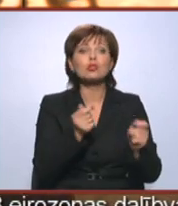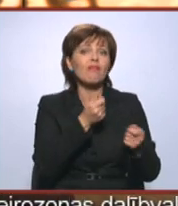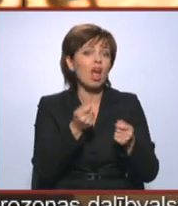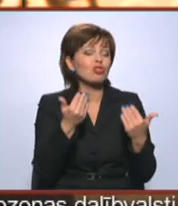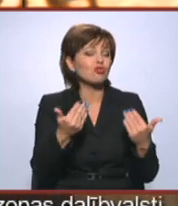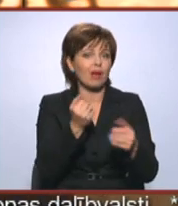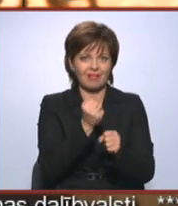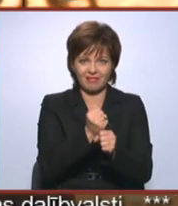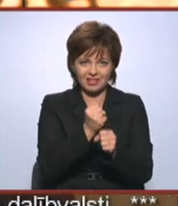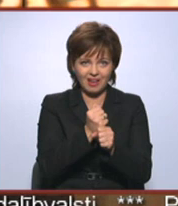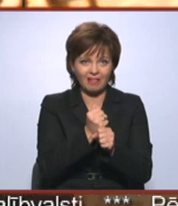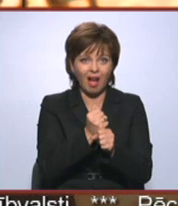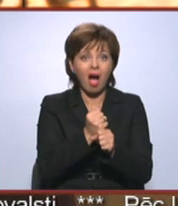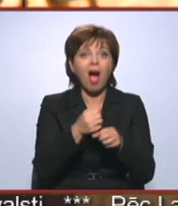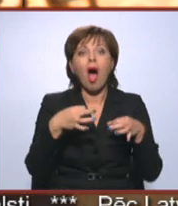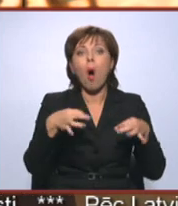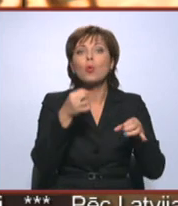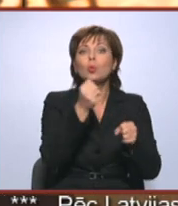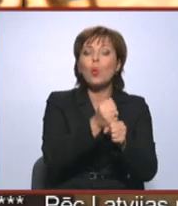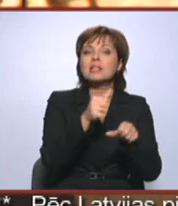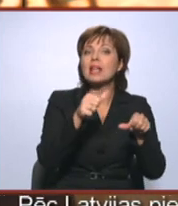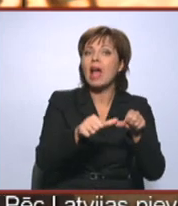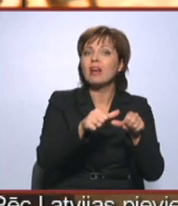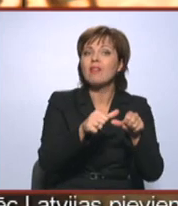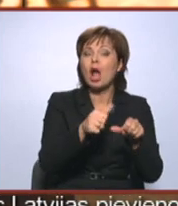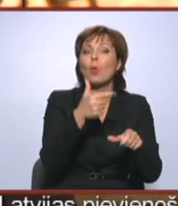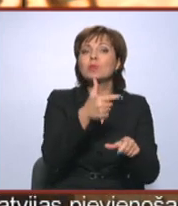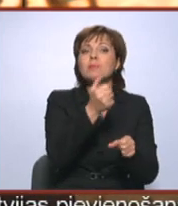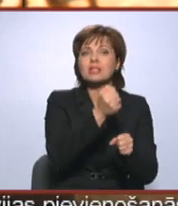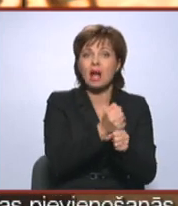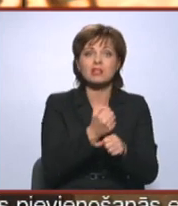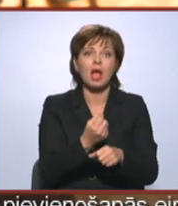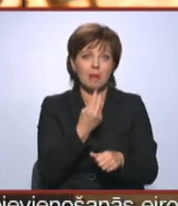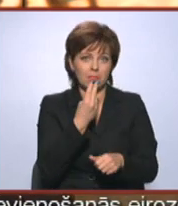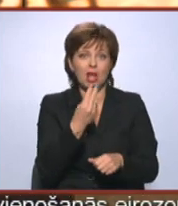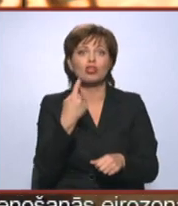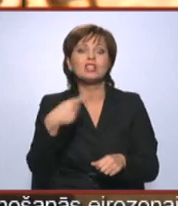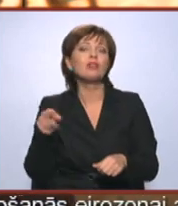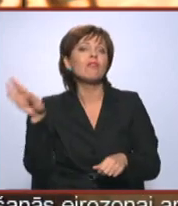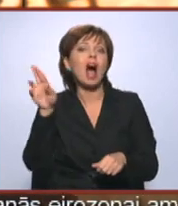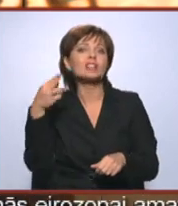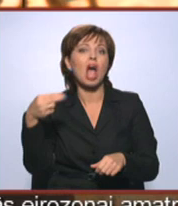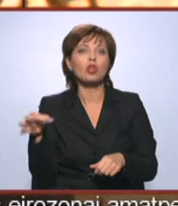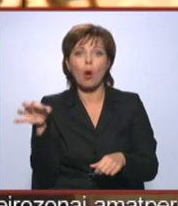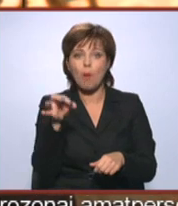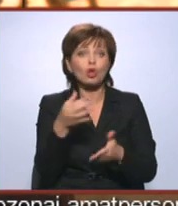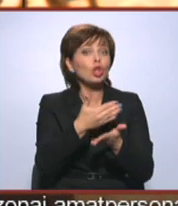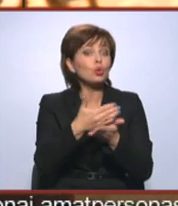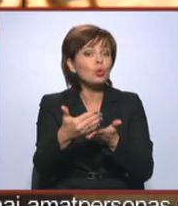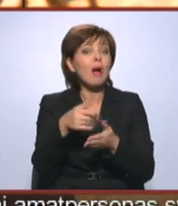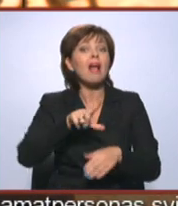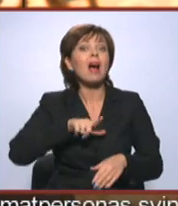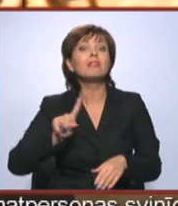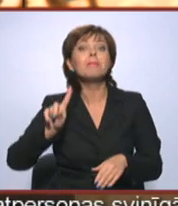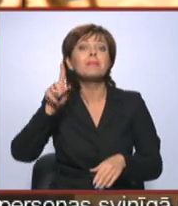bet autoostās un degvielas uzpildes stacijās jau parādījušās arī citu valstu eiro monētas. Turpinājumā par to, kā Latvijas pirmā